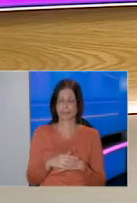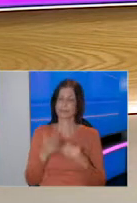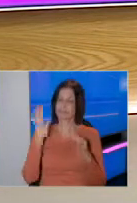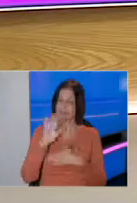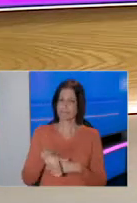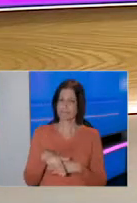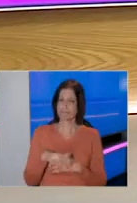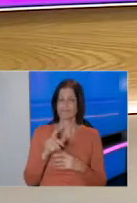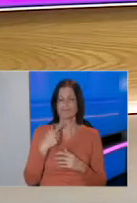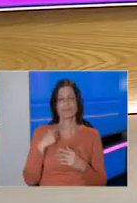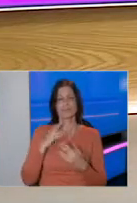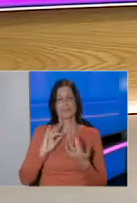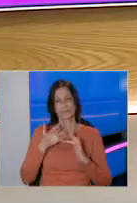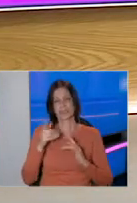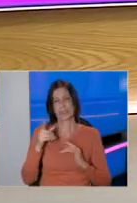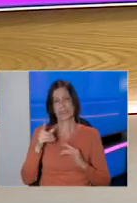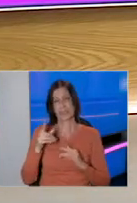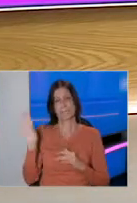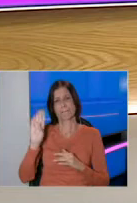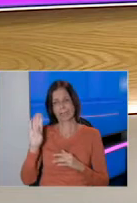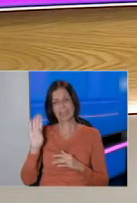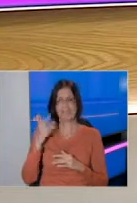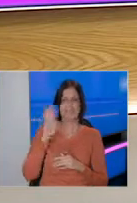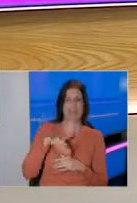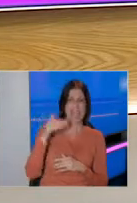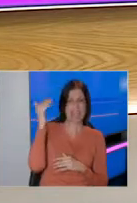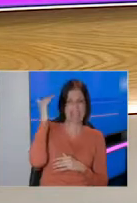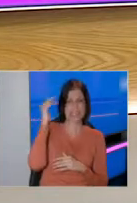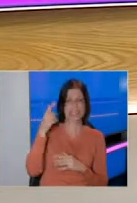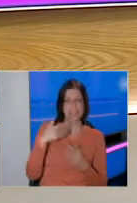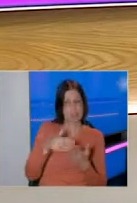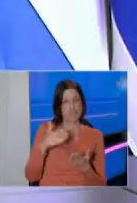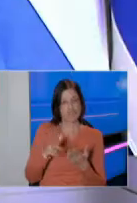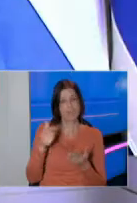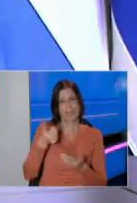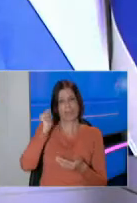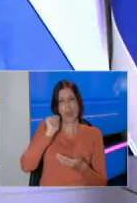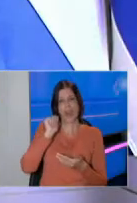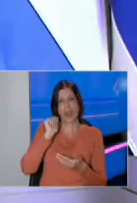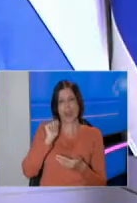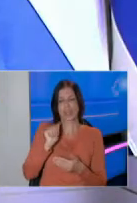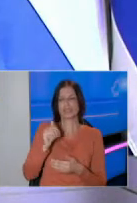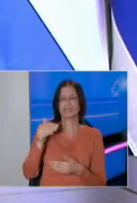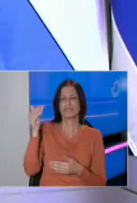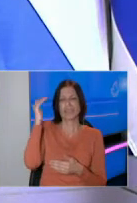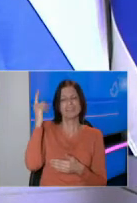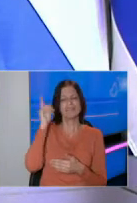וגם, חילופי האשמות בין נתניהו לגנץ הם ממשיכים, וזה קרה אתמול. גנץ צריך להרים את